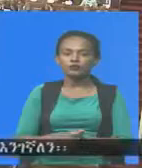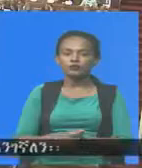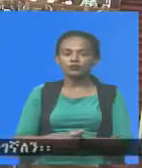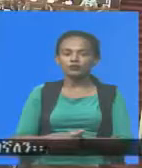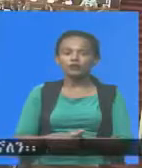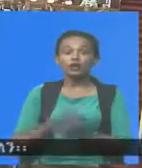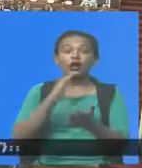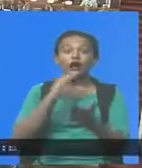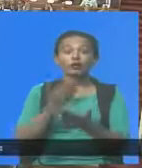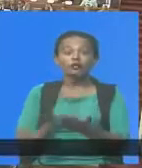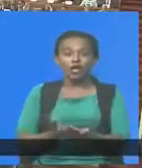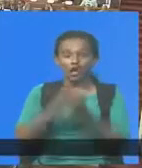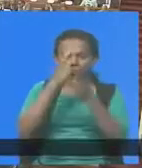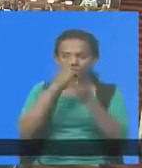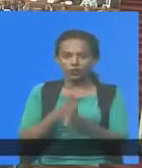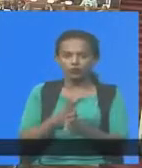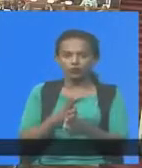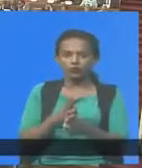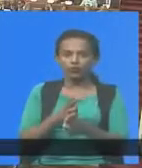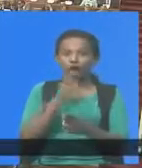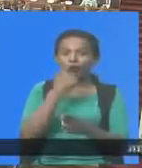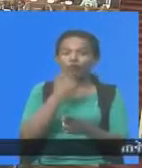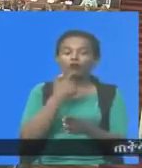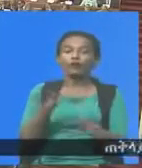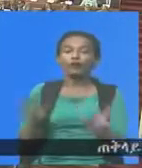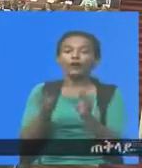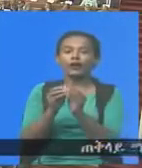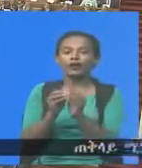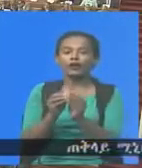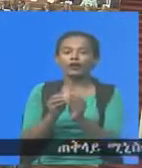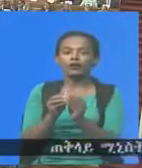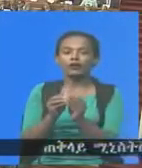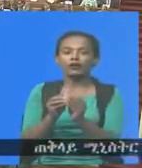ይሰጣለሁ። አመሰግናለሁ የተከበሩ አፈ ጉባኤ።